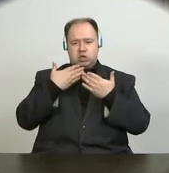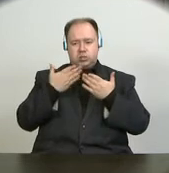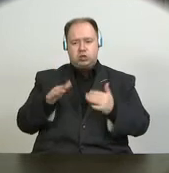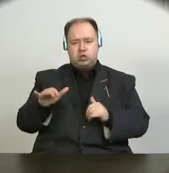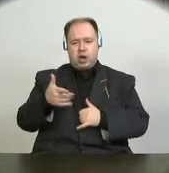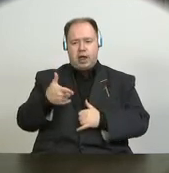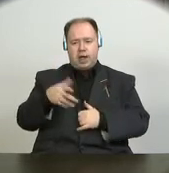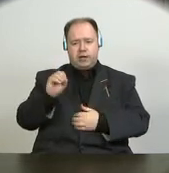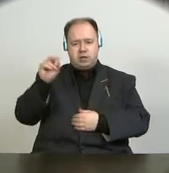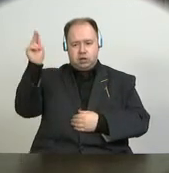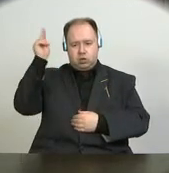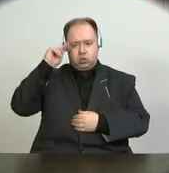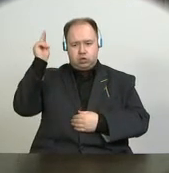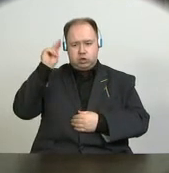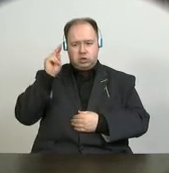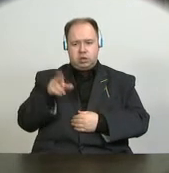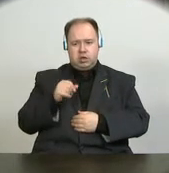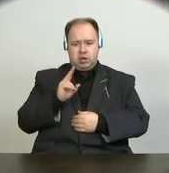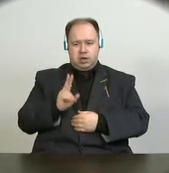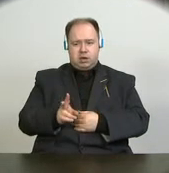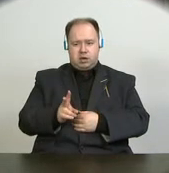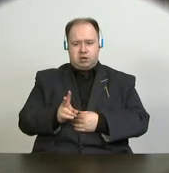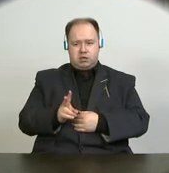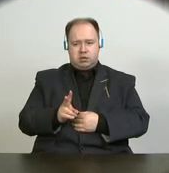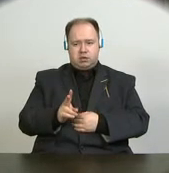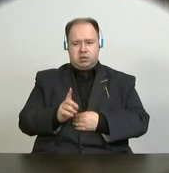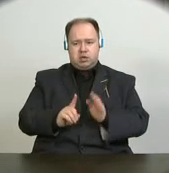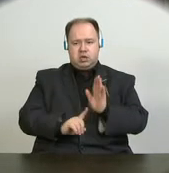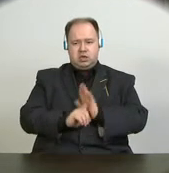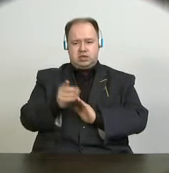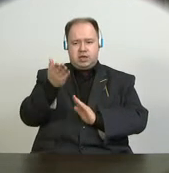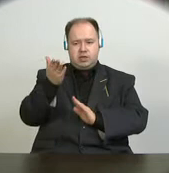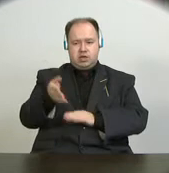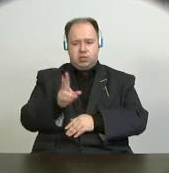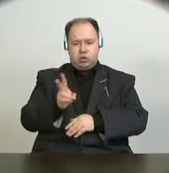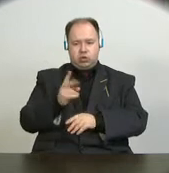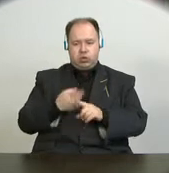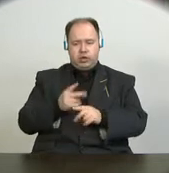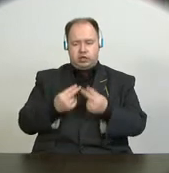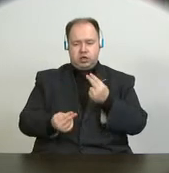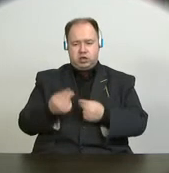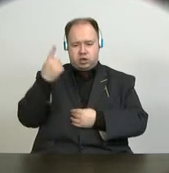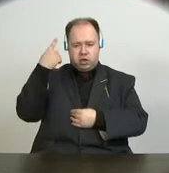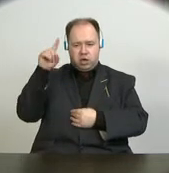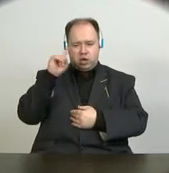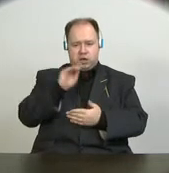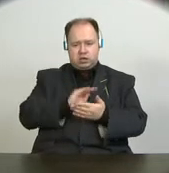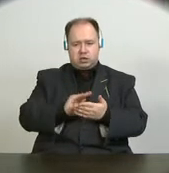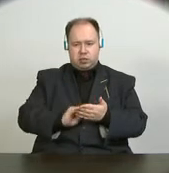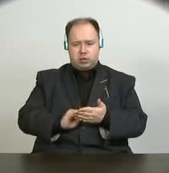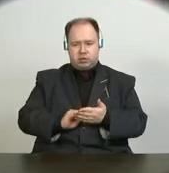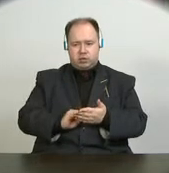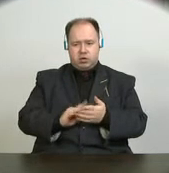учиться собственную и как стать теми кто эти игры разрабатывает вот я